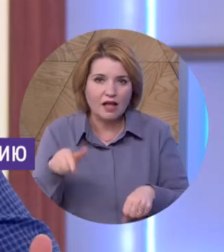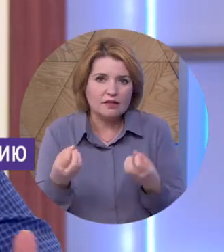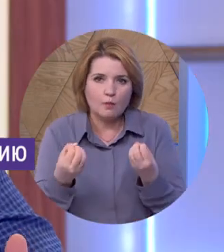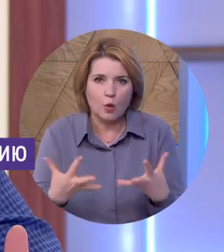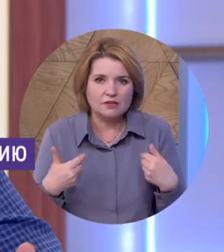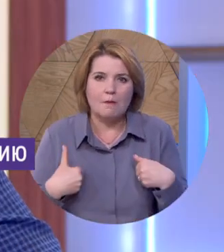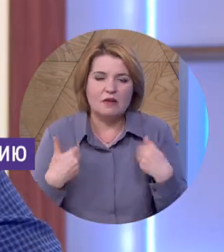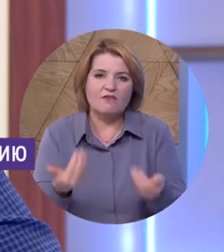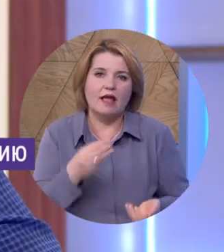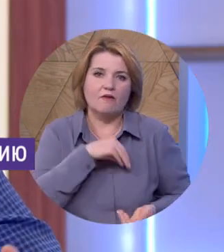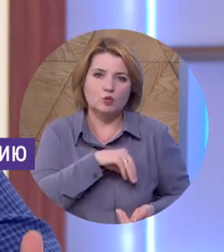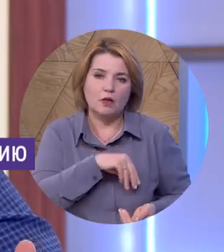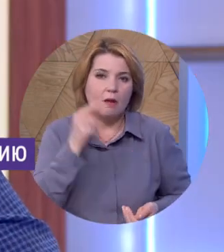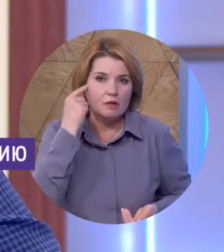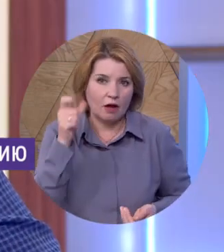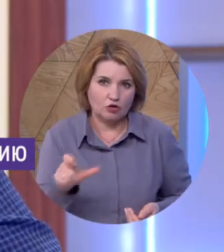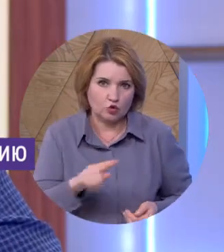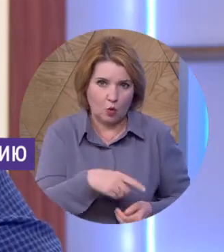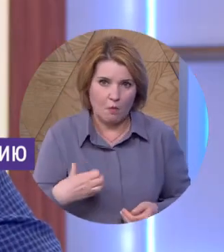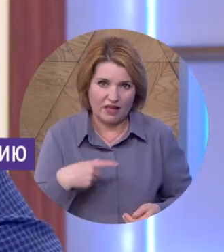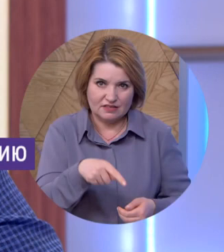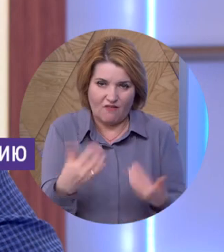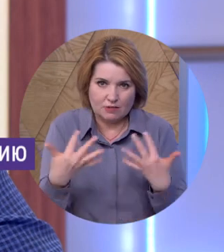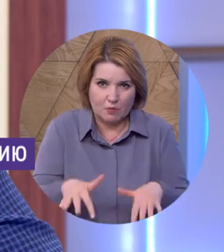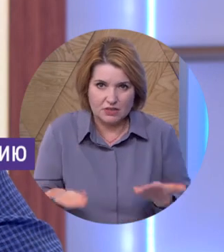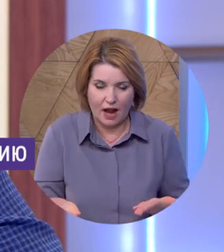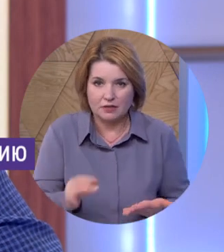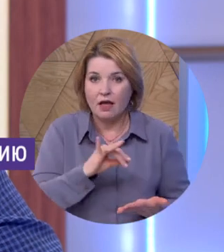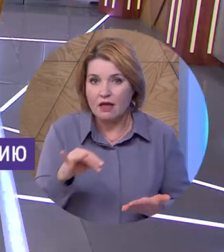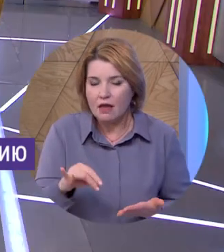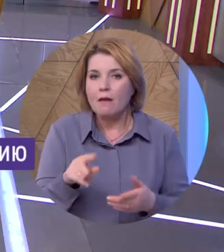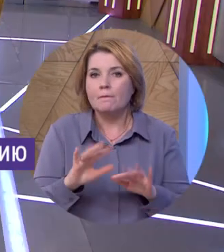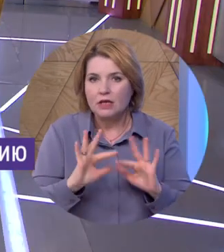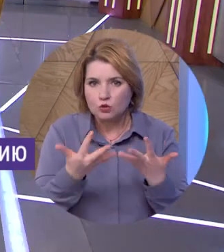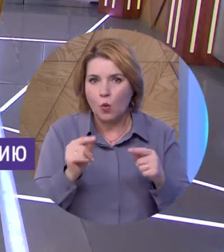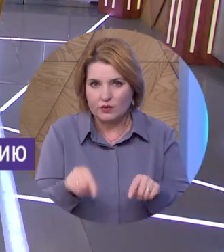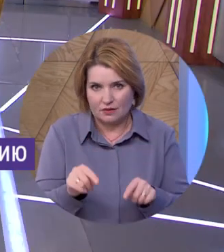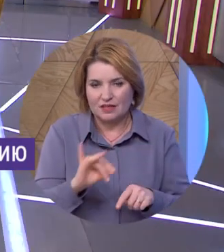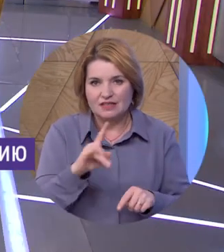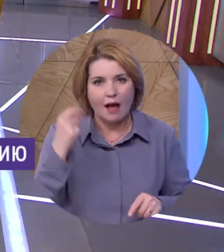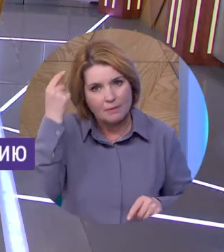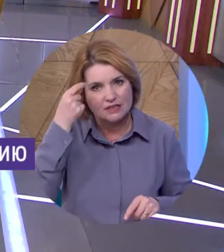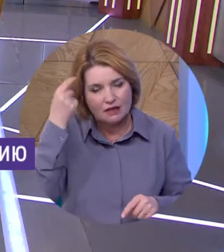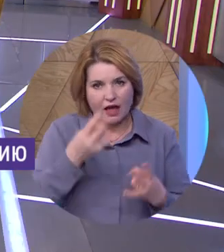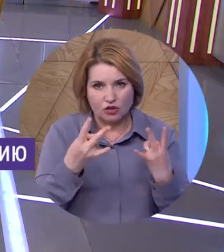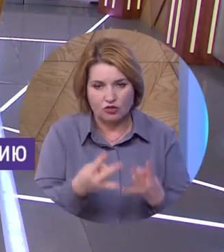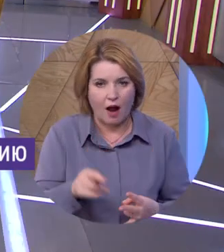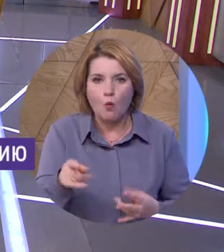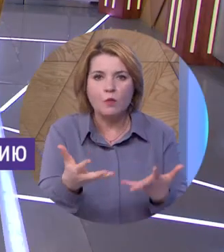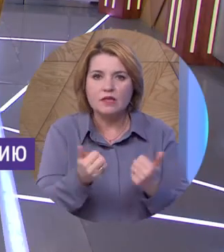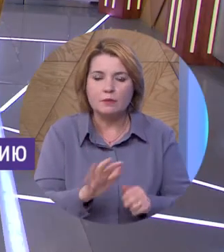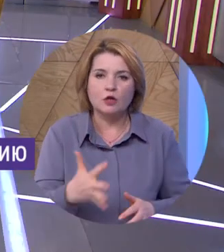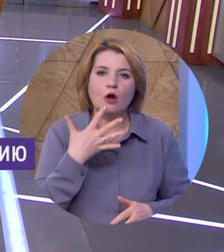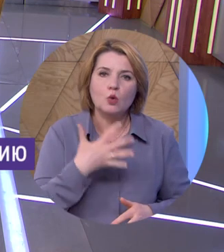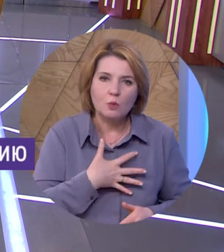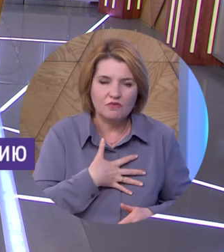проявление внутреннего понимания человека, что он боится вас потерять и происходит это, еще раз повторюсь, из-за детских травм. Когда он не получил этого тепла, любви,